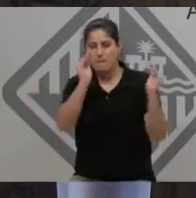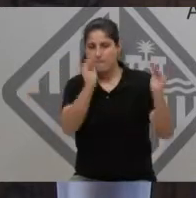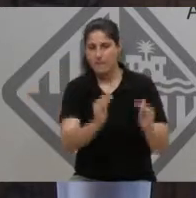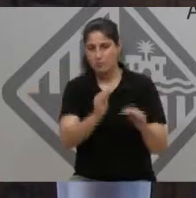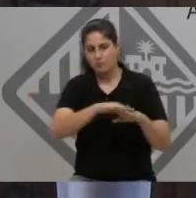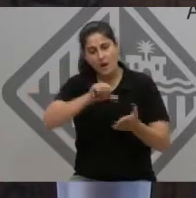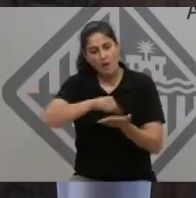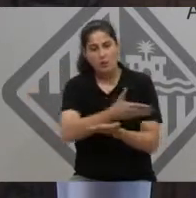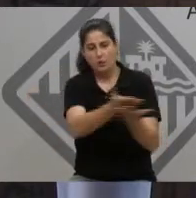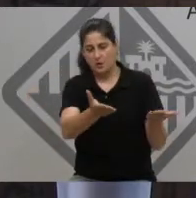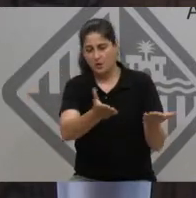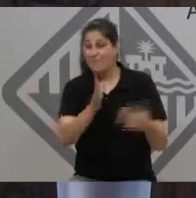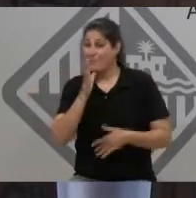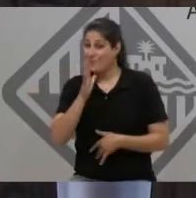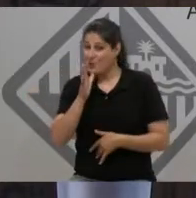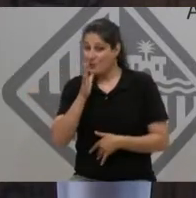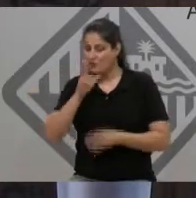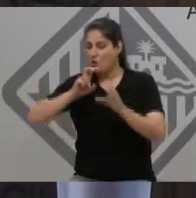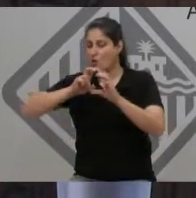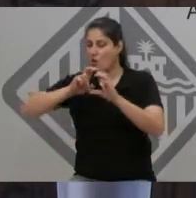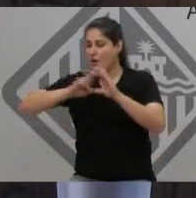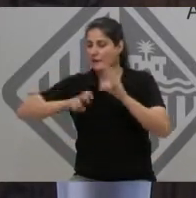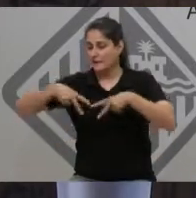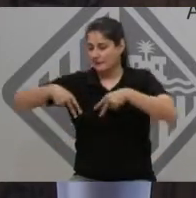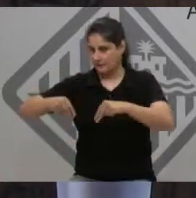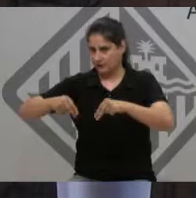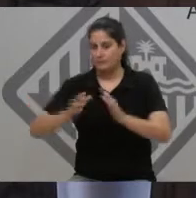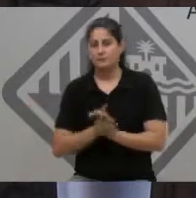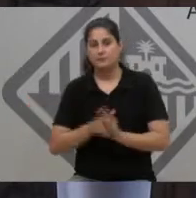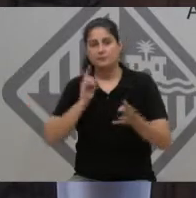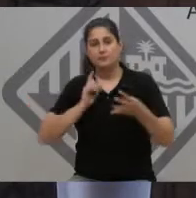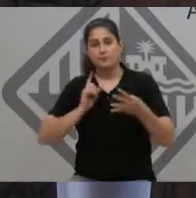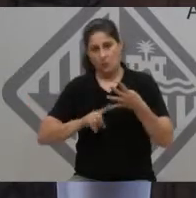la situació econòmica de les comptes de l'Ajuntament.